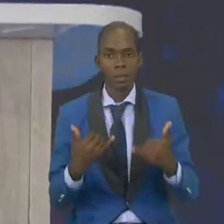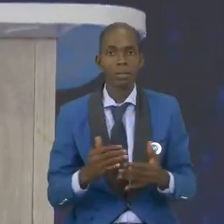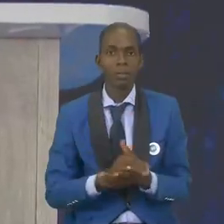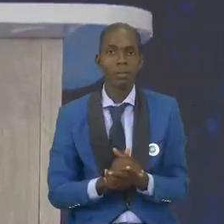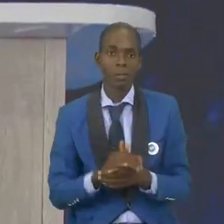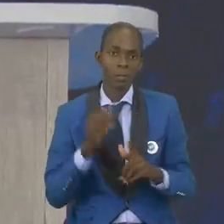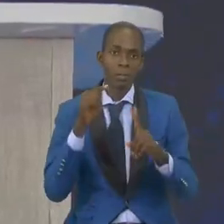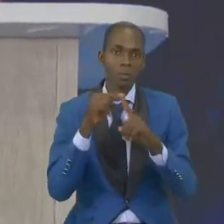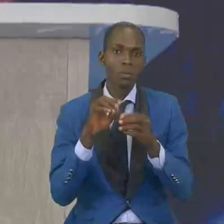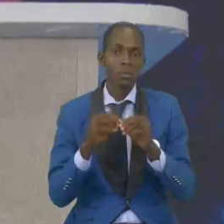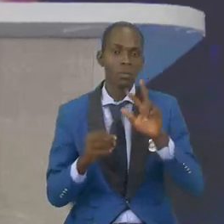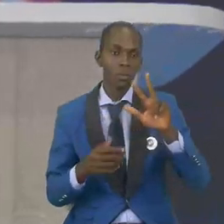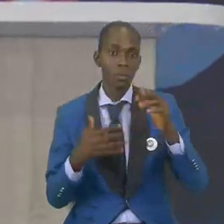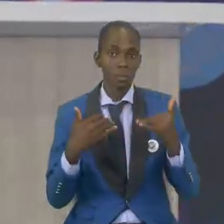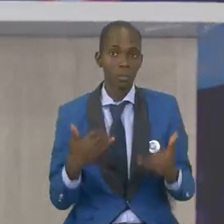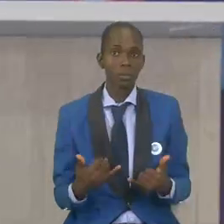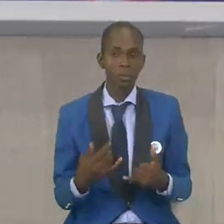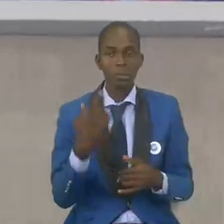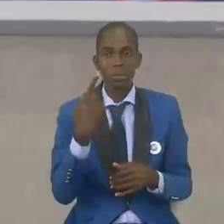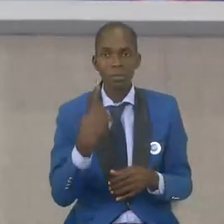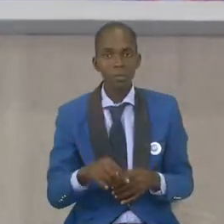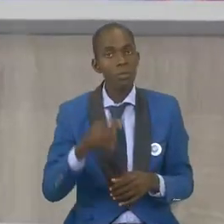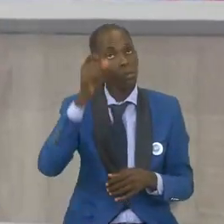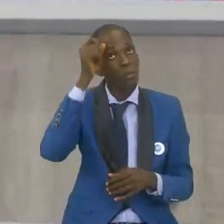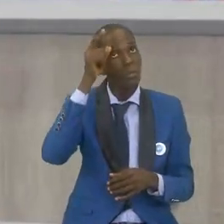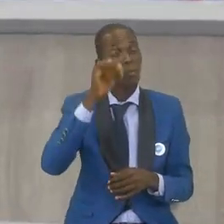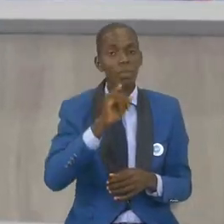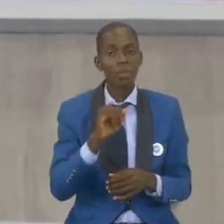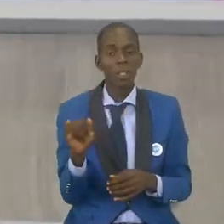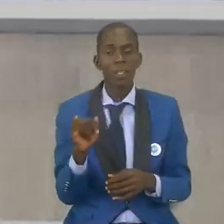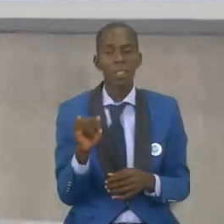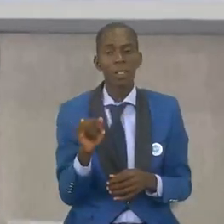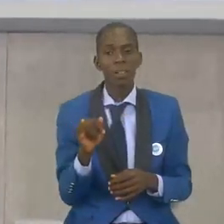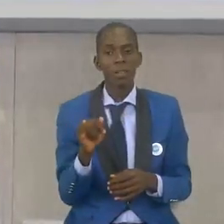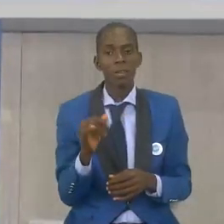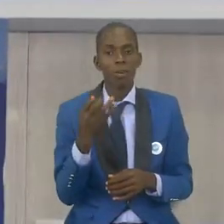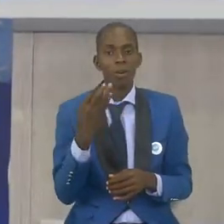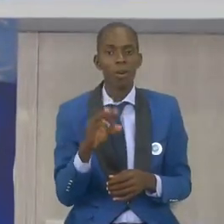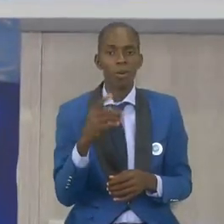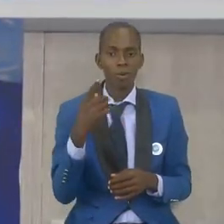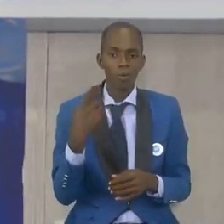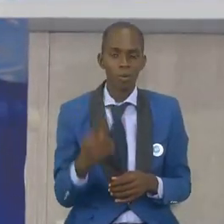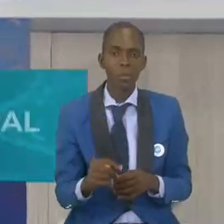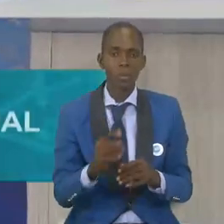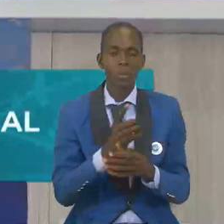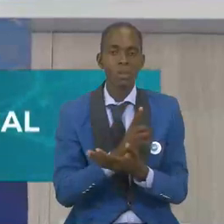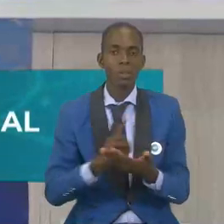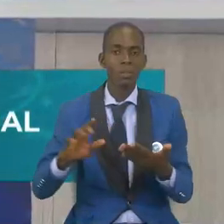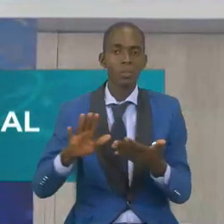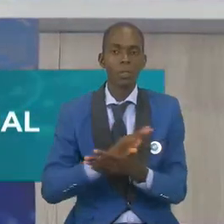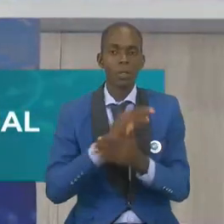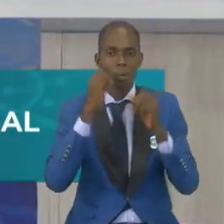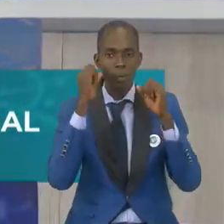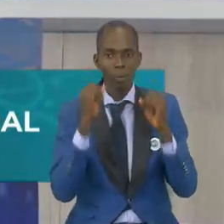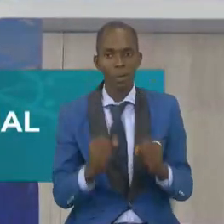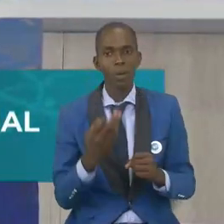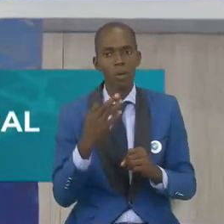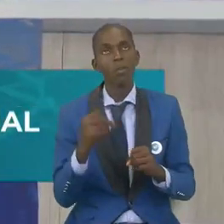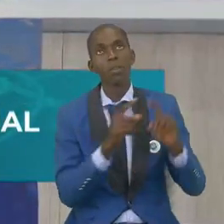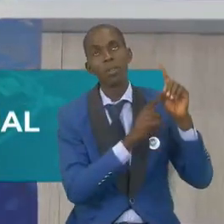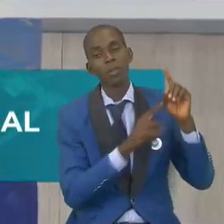instruments. Troisième point maintenant. Troisième point, la perception de la